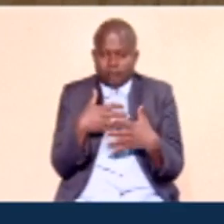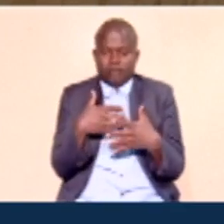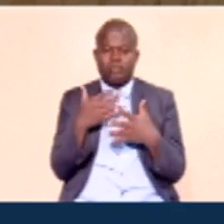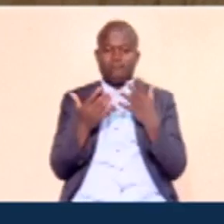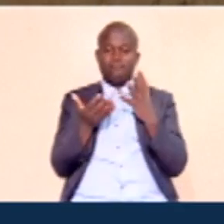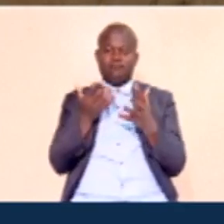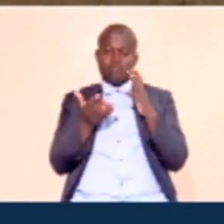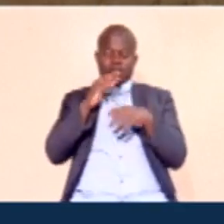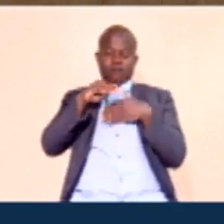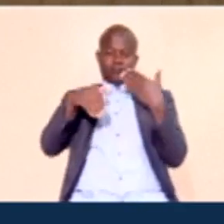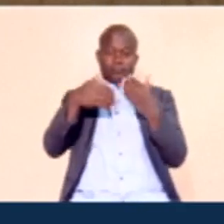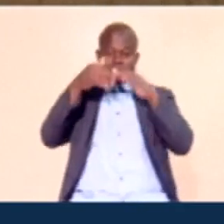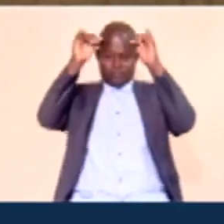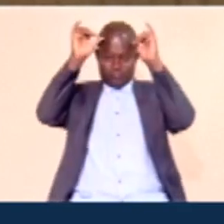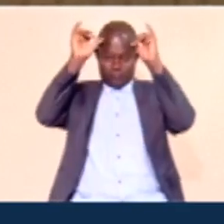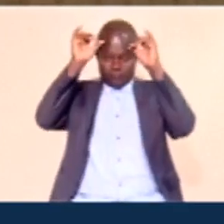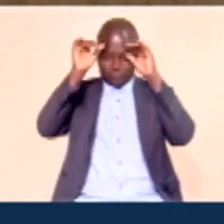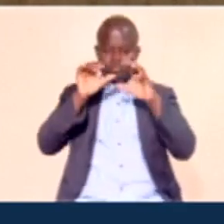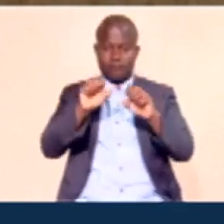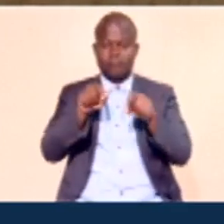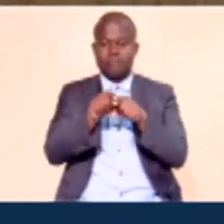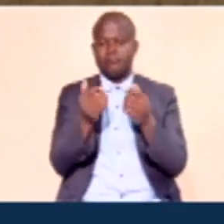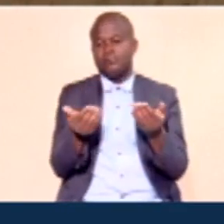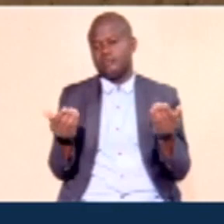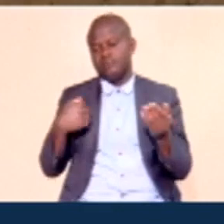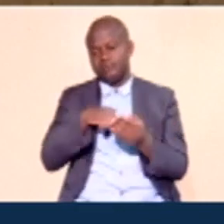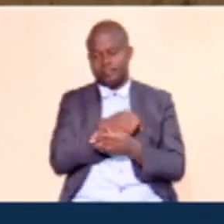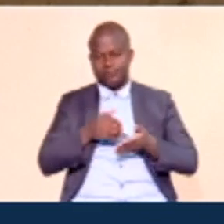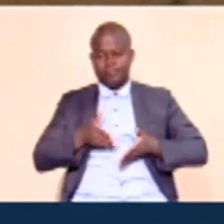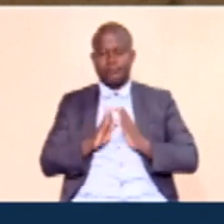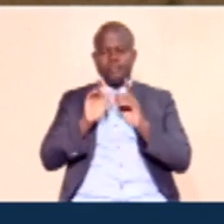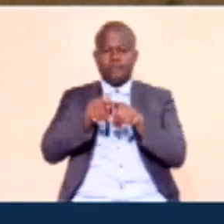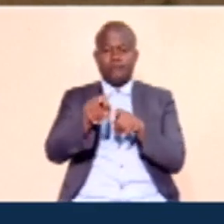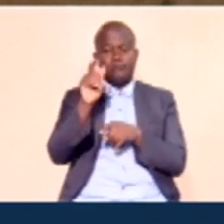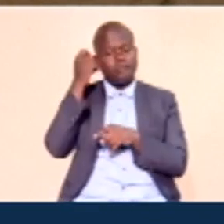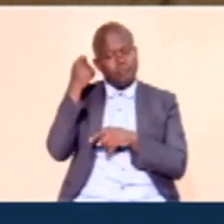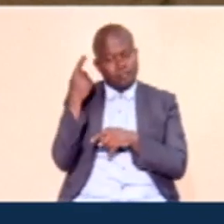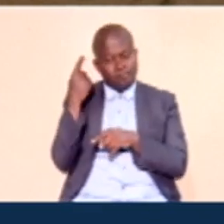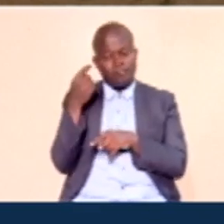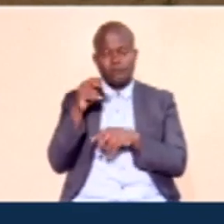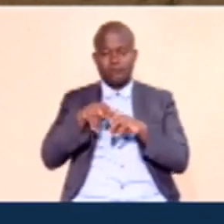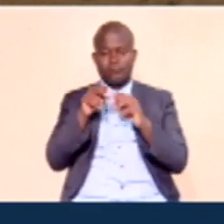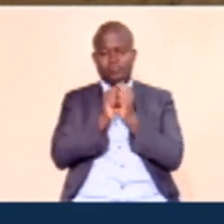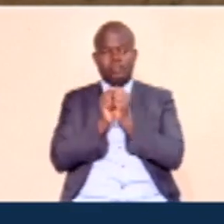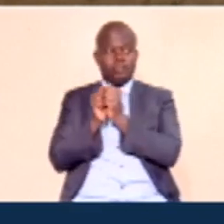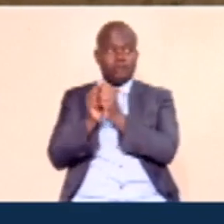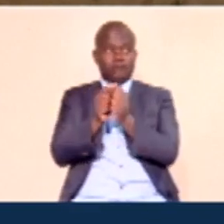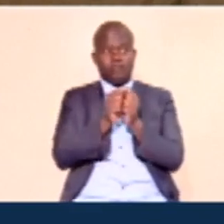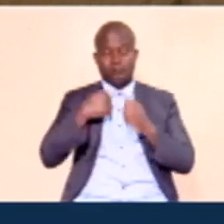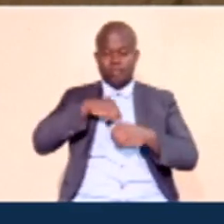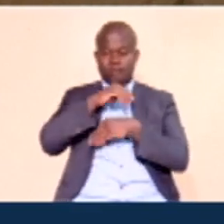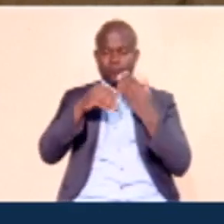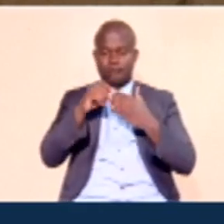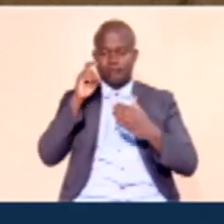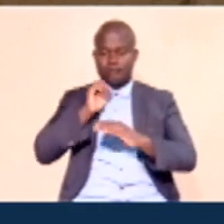kuba inka tuyifata nk'umwana twabyaye nawe urabyumva natwe twicara n'icyo gishyika cy'uko tugomba